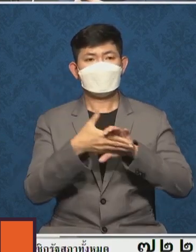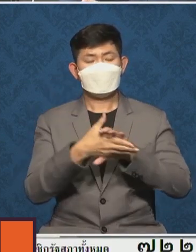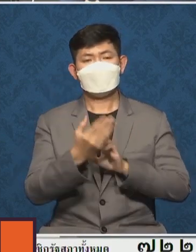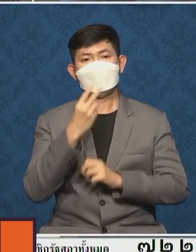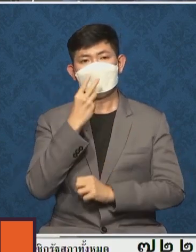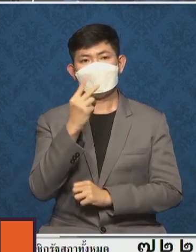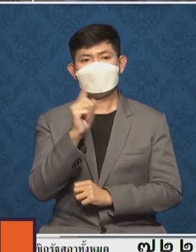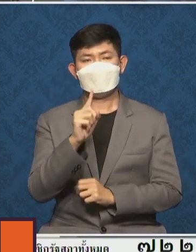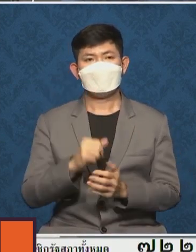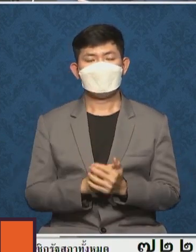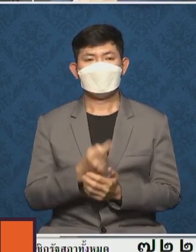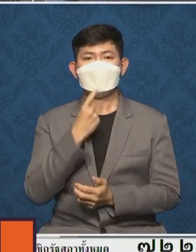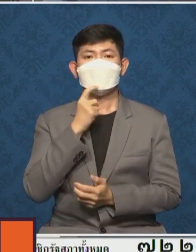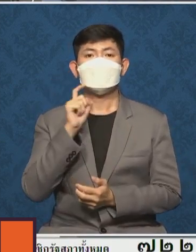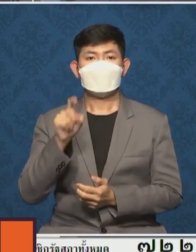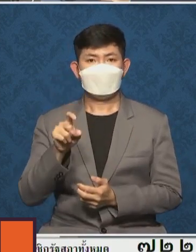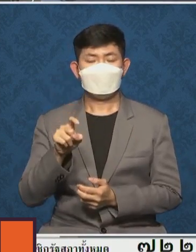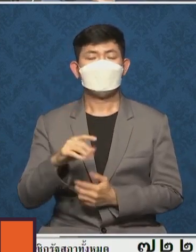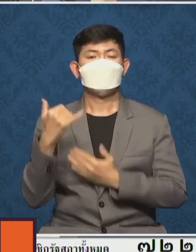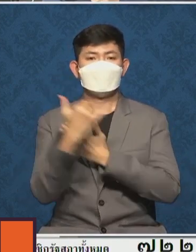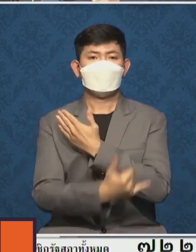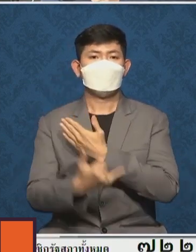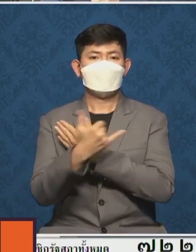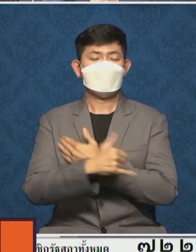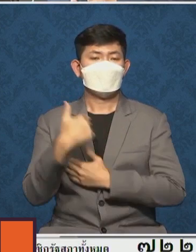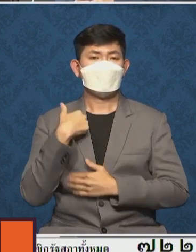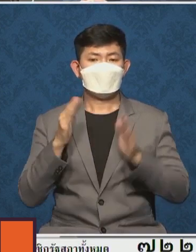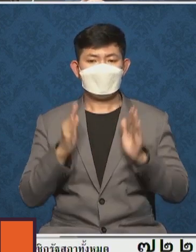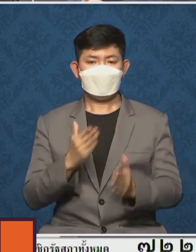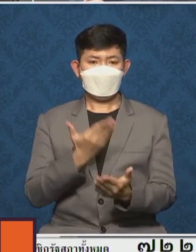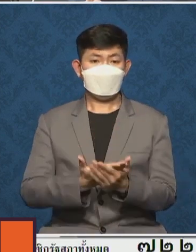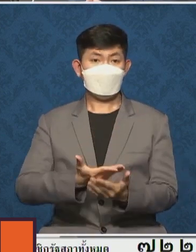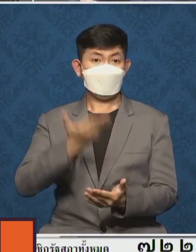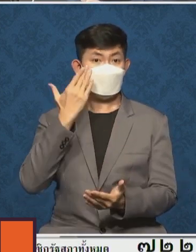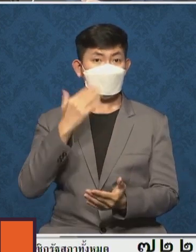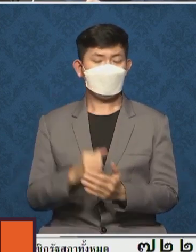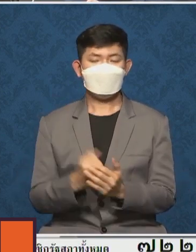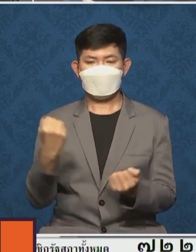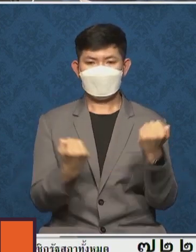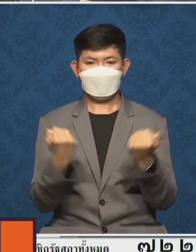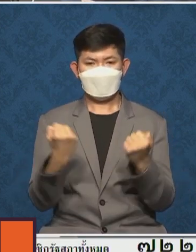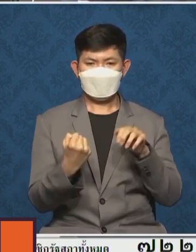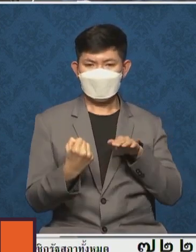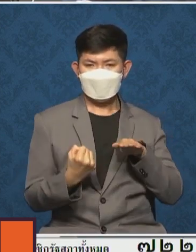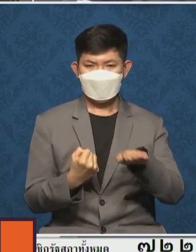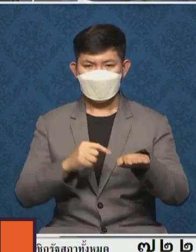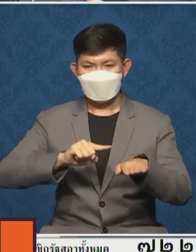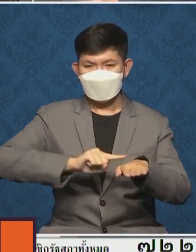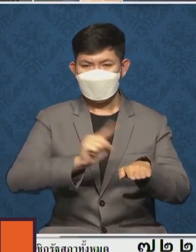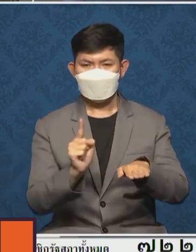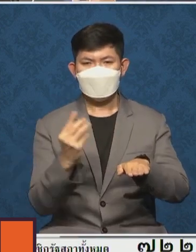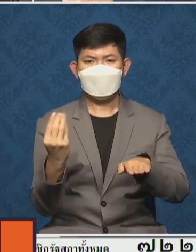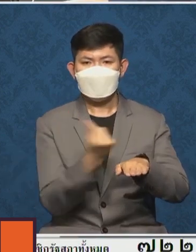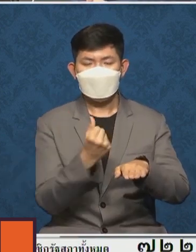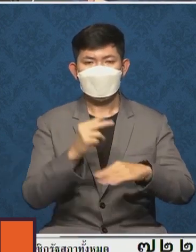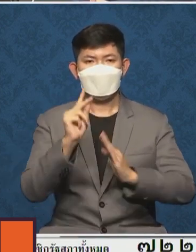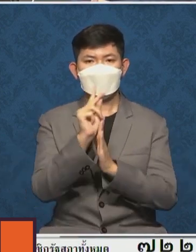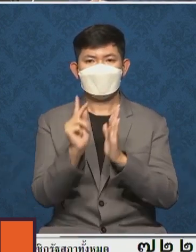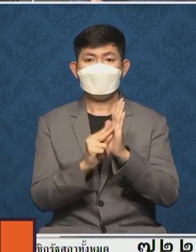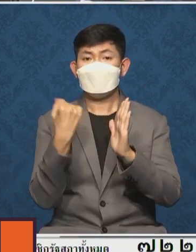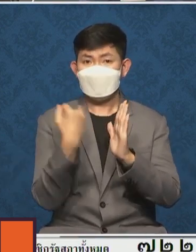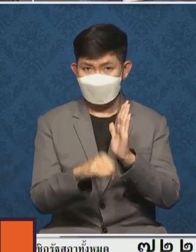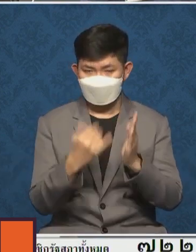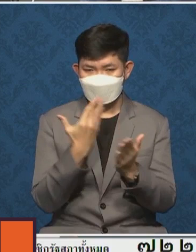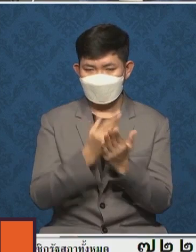ในประเทศฟินแลนด์ครับเคยมีกรณีมหาเศรษฐีรายหนึ่งขับขี่รถเร็วเกินที่กฎหมายกำหนดถูกสั่งปรับเป็นเงินสู